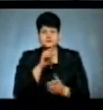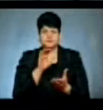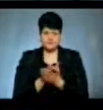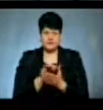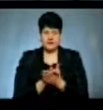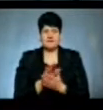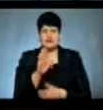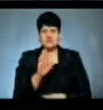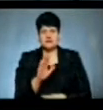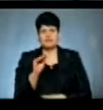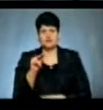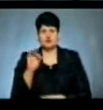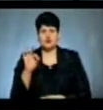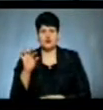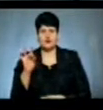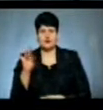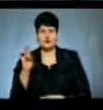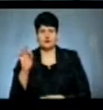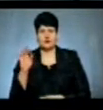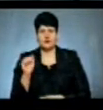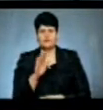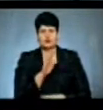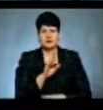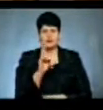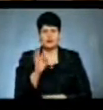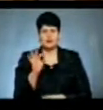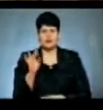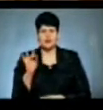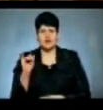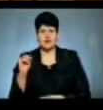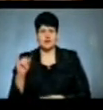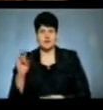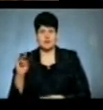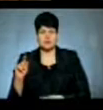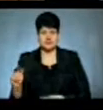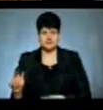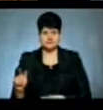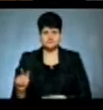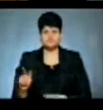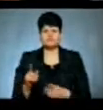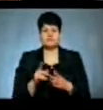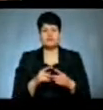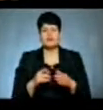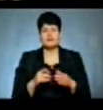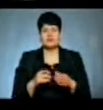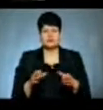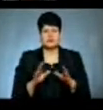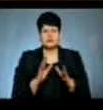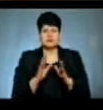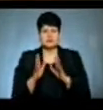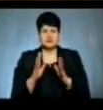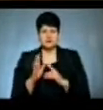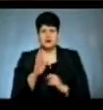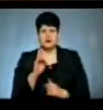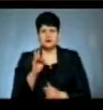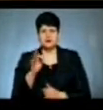із В'ячеславом Чорноволом, Володимир Колінець. У сквері імені В'ячеслава Чорновола у Тернополі Володимир